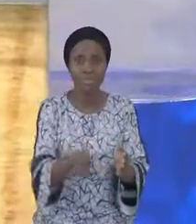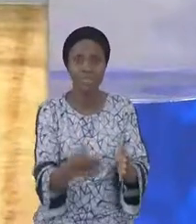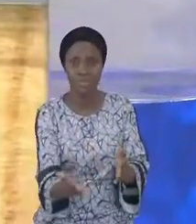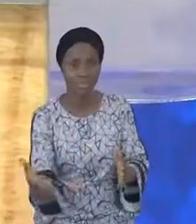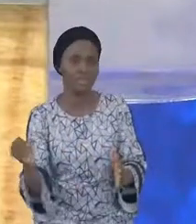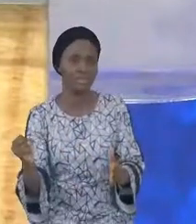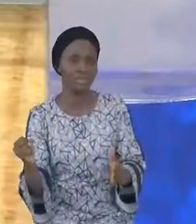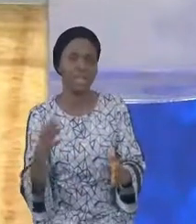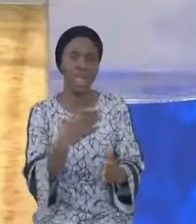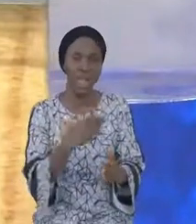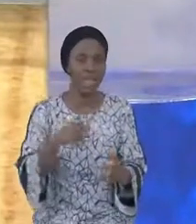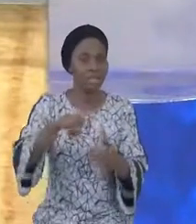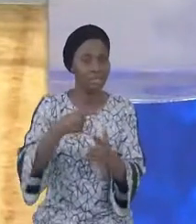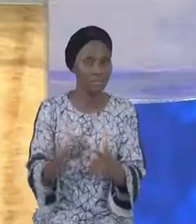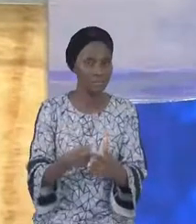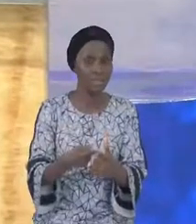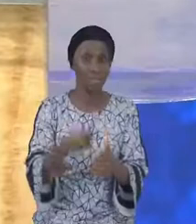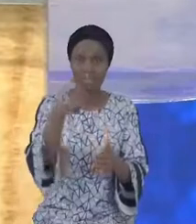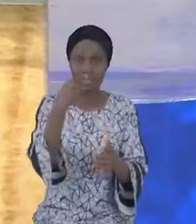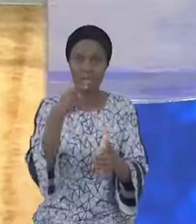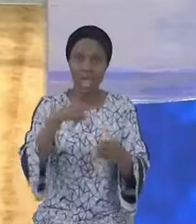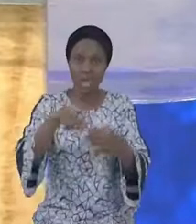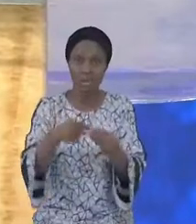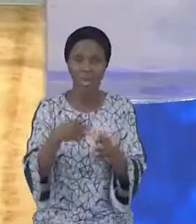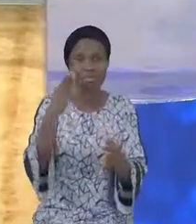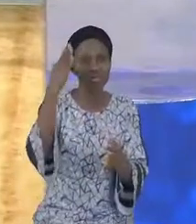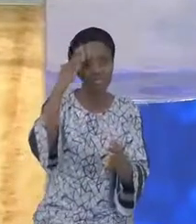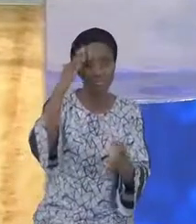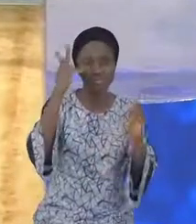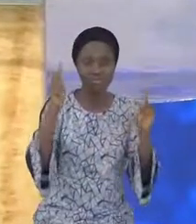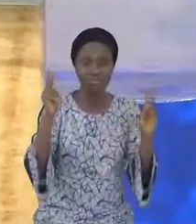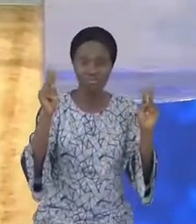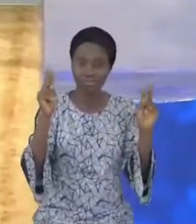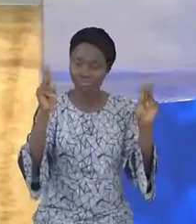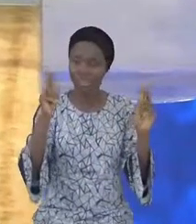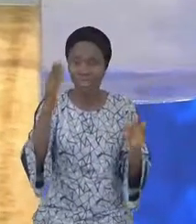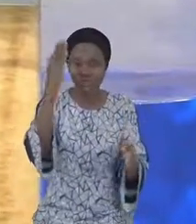la vertu, il a parlé de la science. La science, c'est la